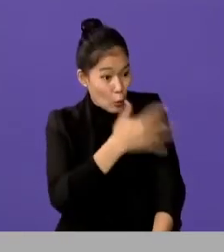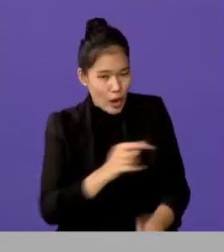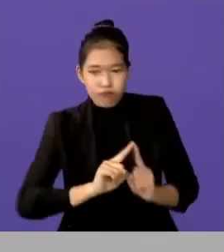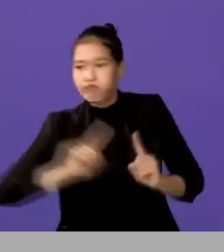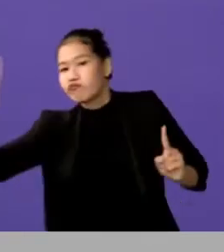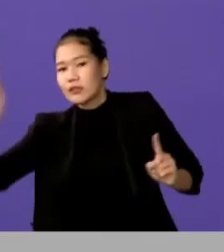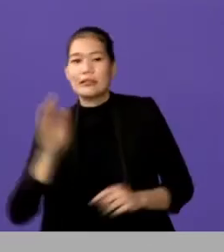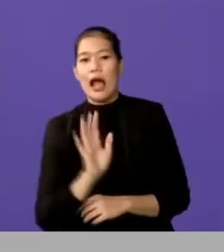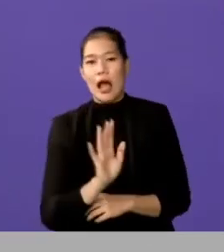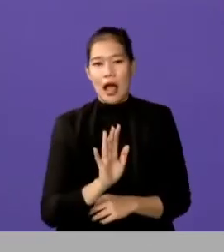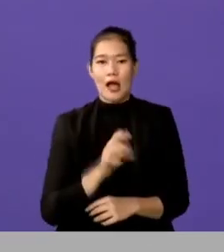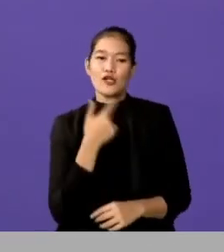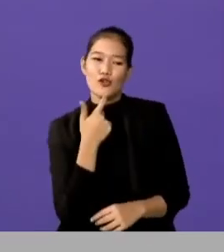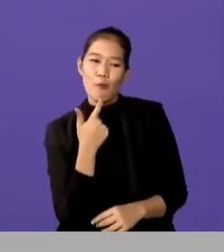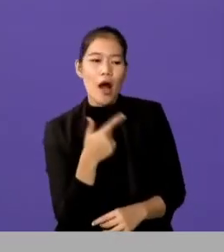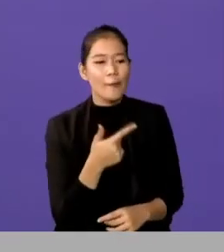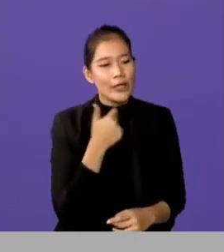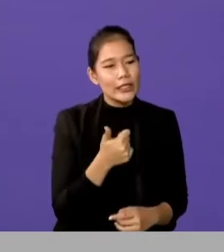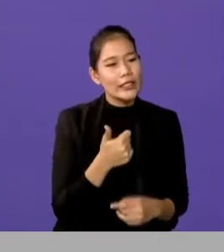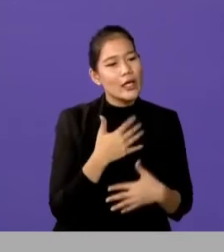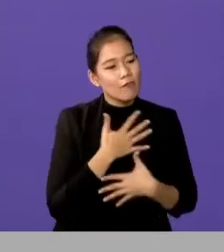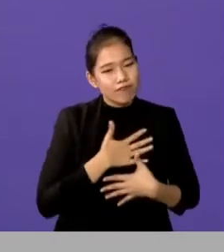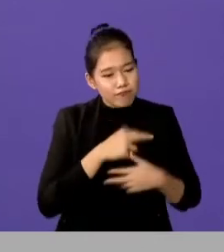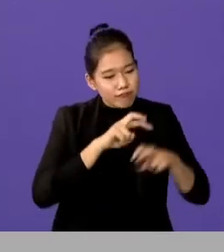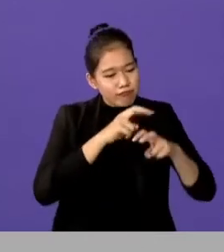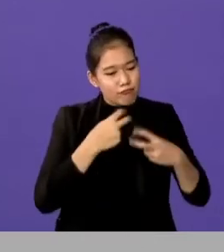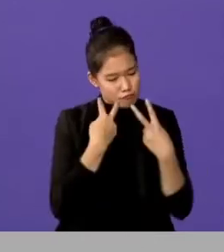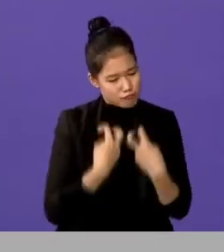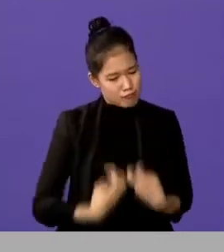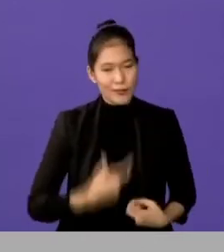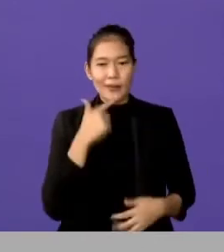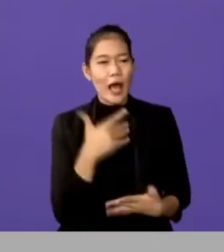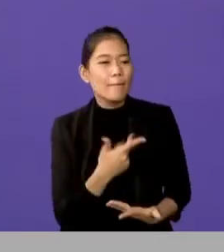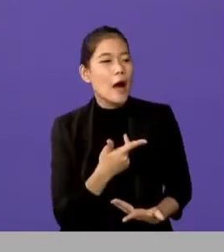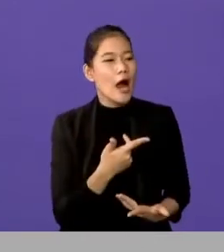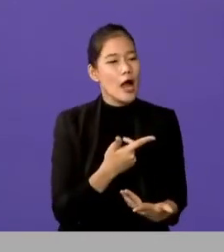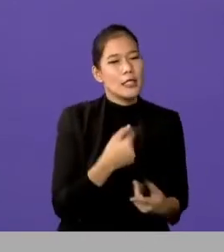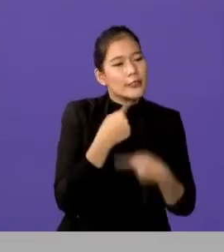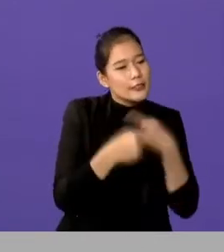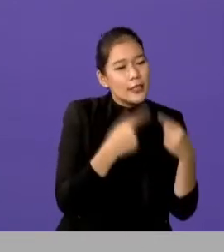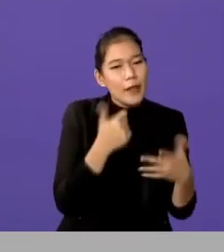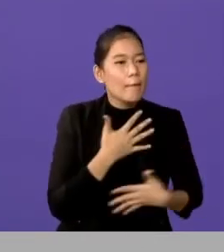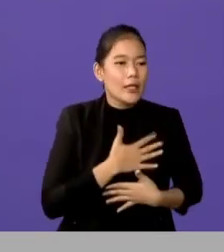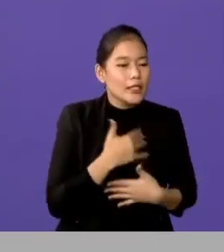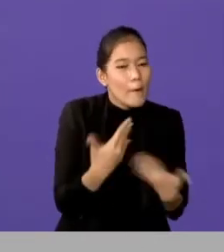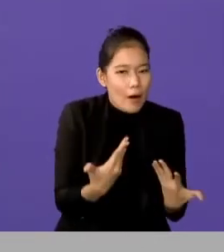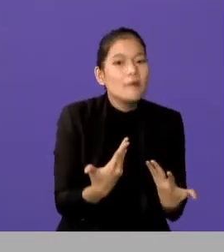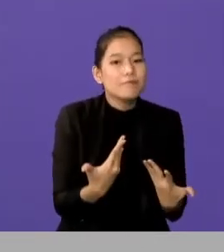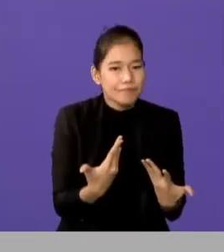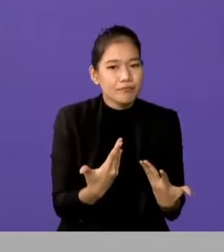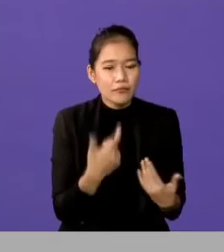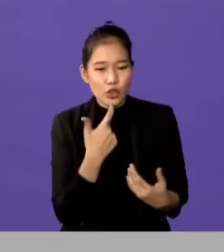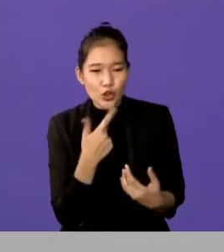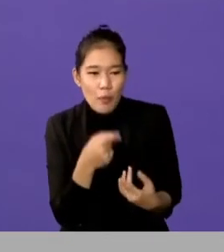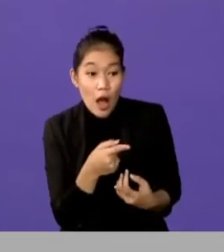di sini kita bisa mengorek-ngorek rasanya dia file-nya dia rasa kecintaan dia tetap salat dulu atau dia mau melakukan apapun gitu